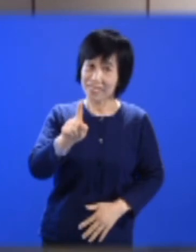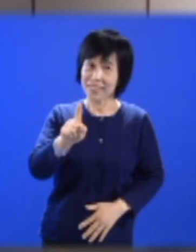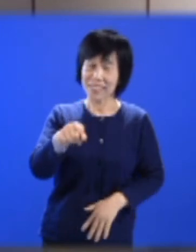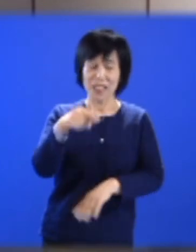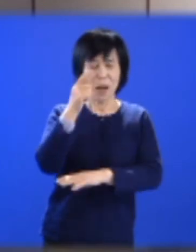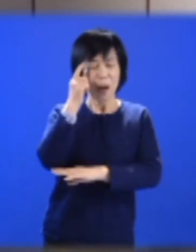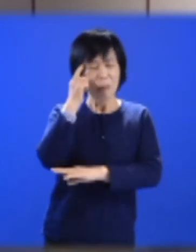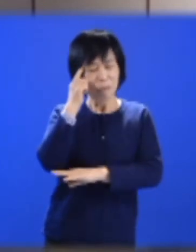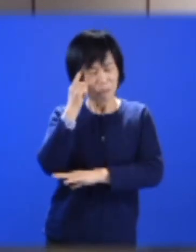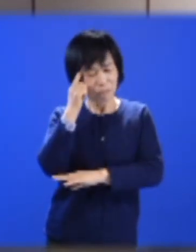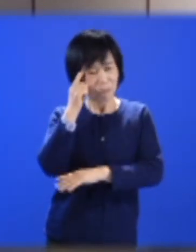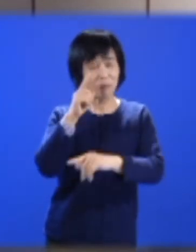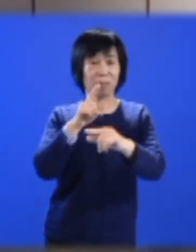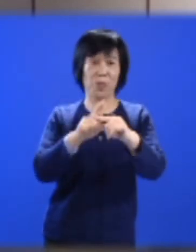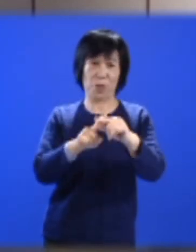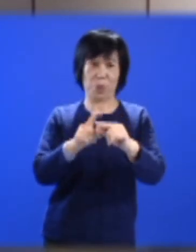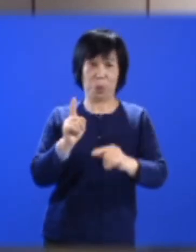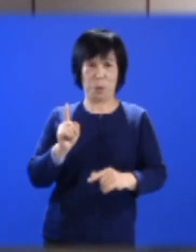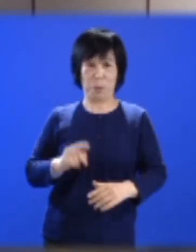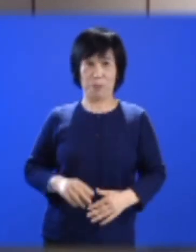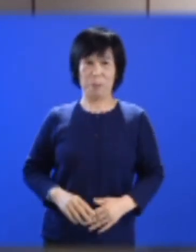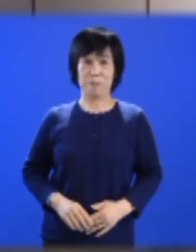も考えているそうです。